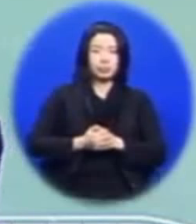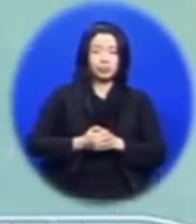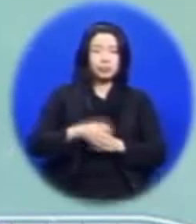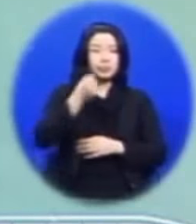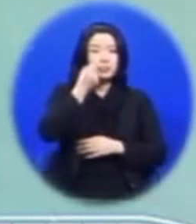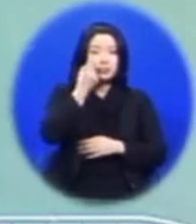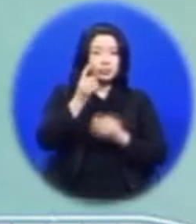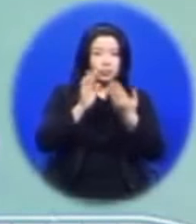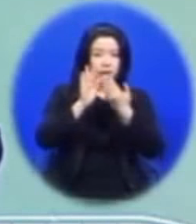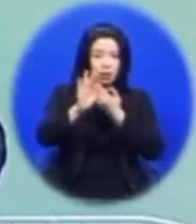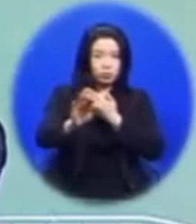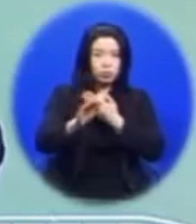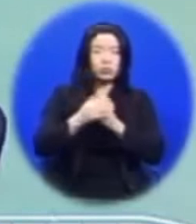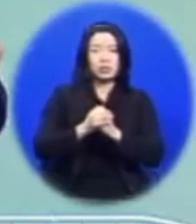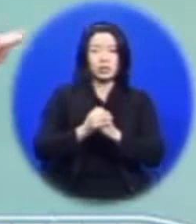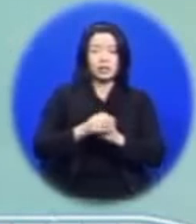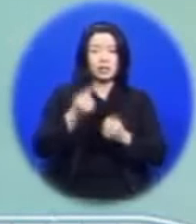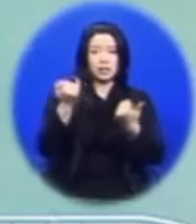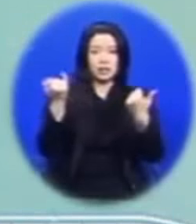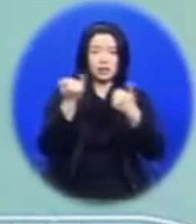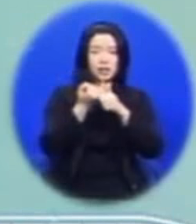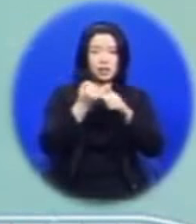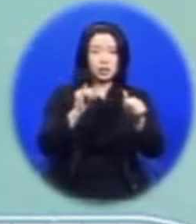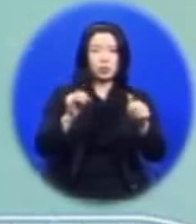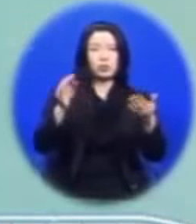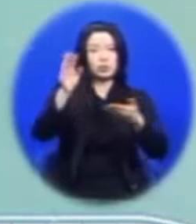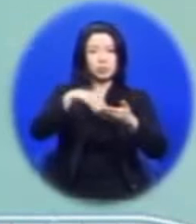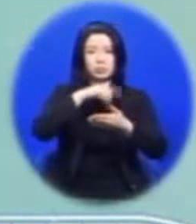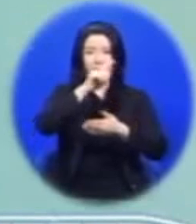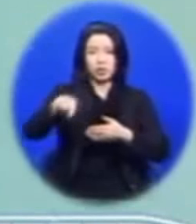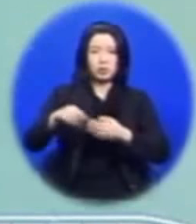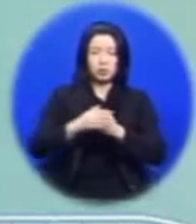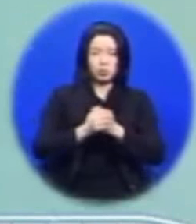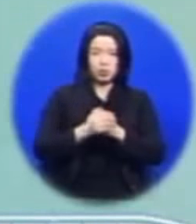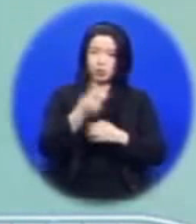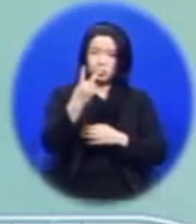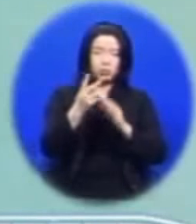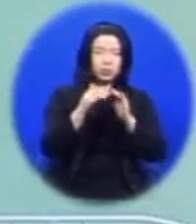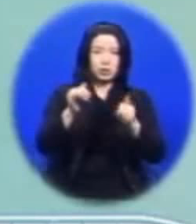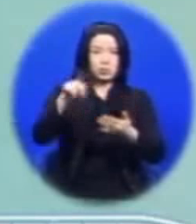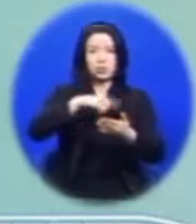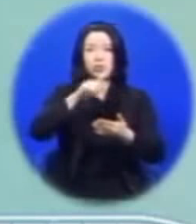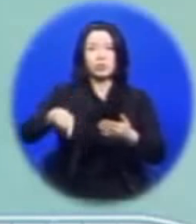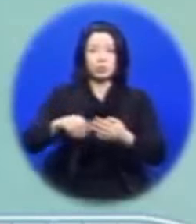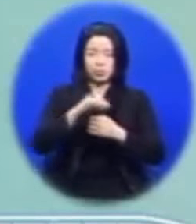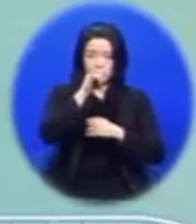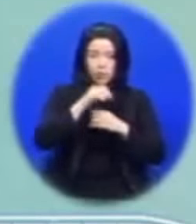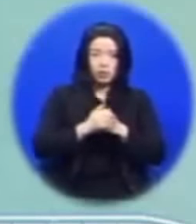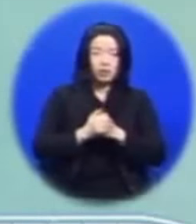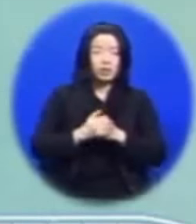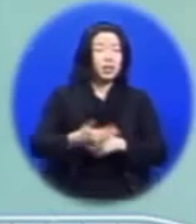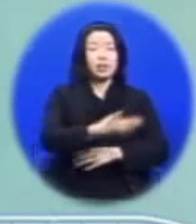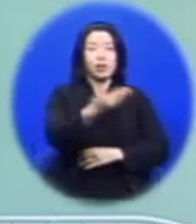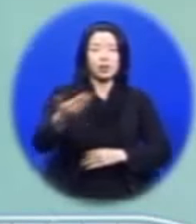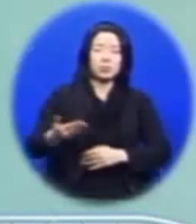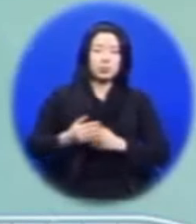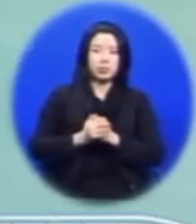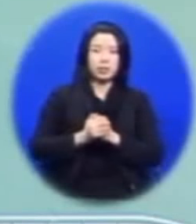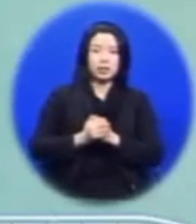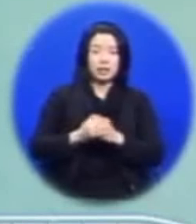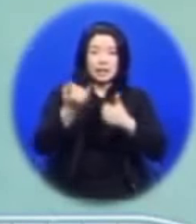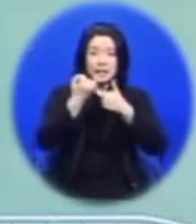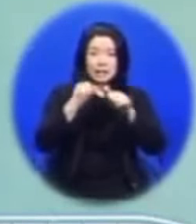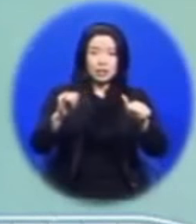한 달 지나서 이혼 취소 두 내외가 다 이혼 취소 여러분